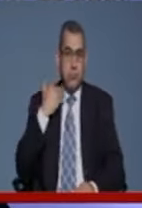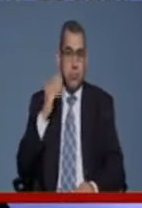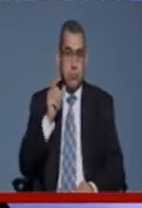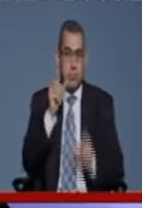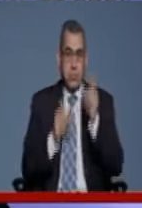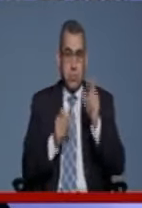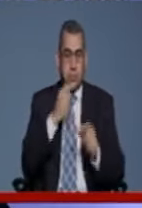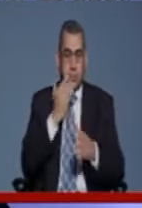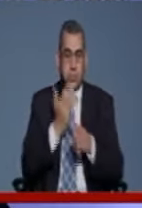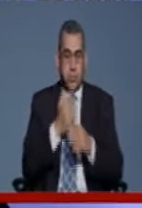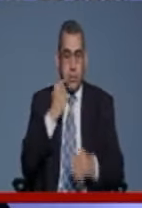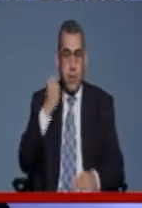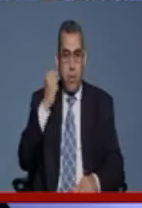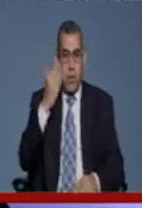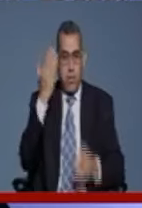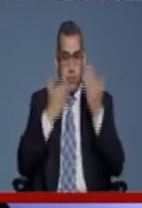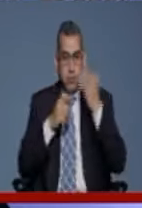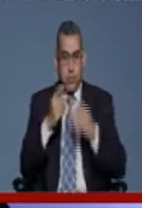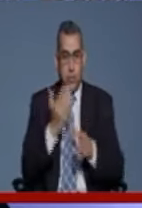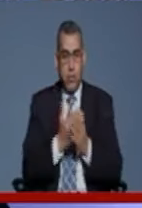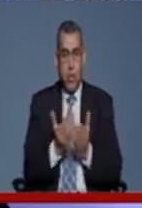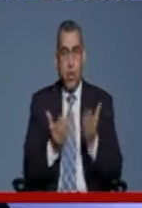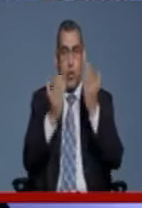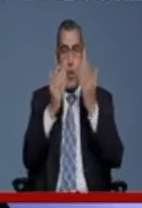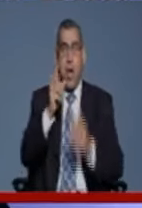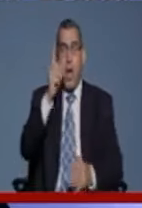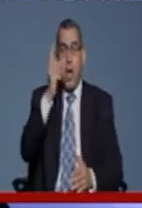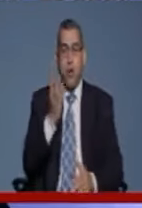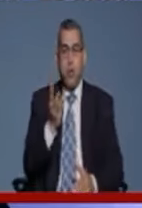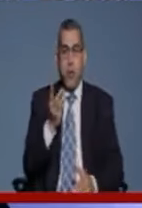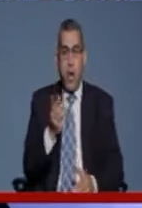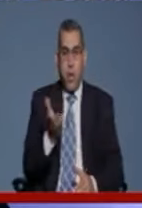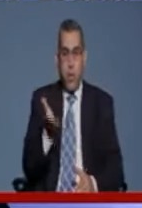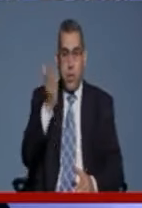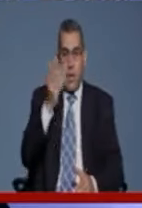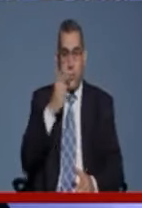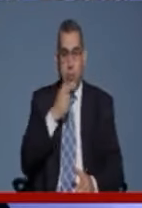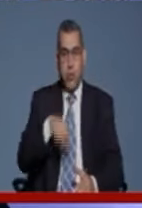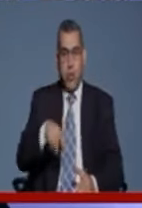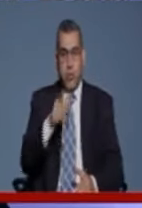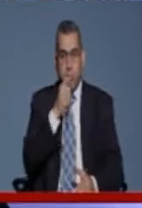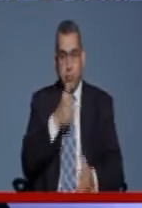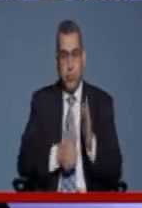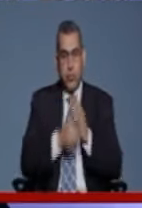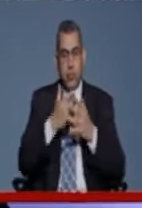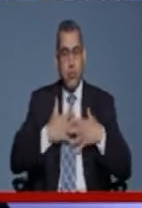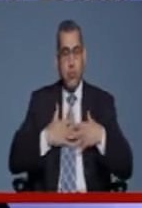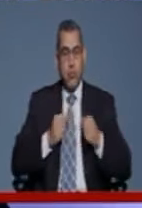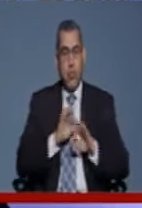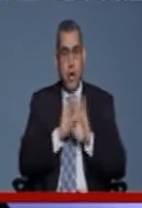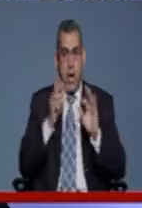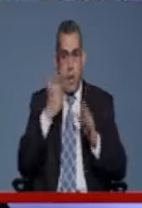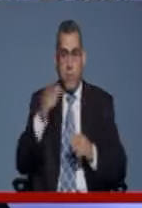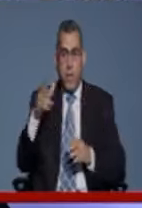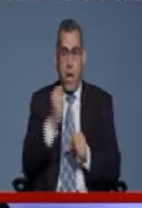الإبطال، داعين المولى عز وجل لهم بالشفاء التام حتى يعودوا لصفوف